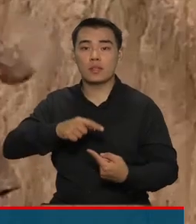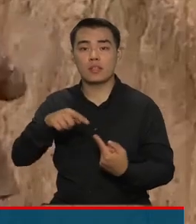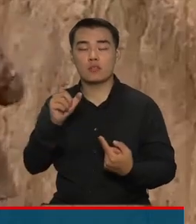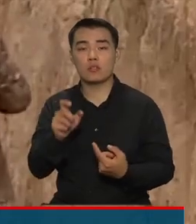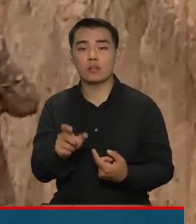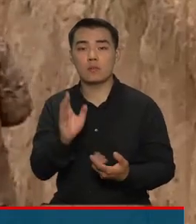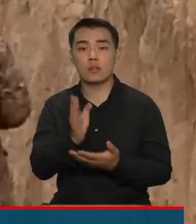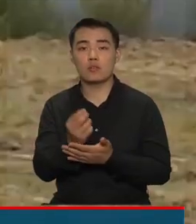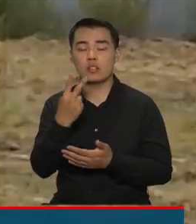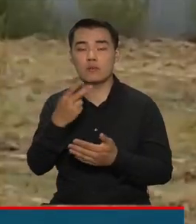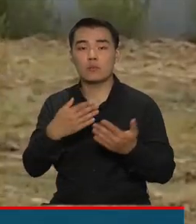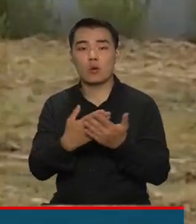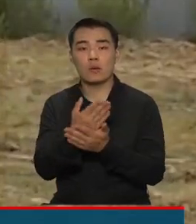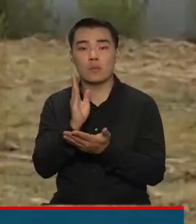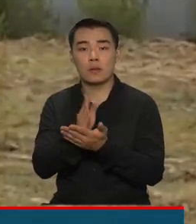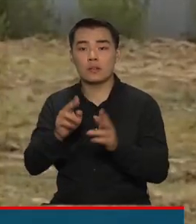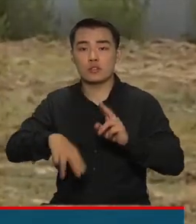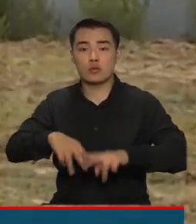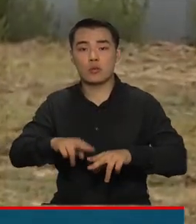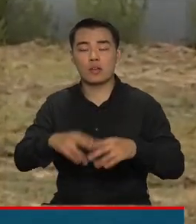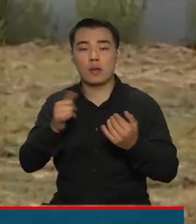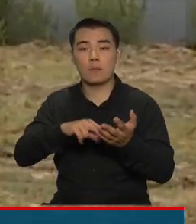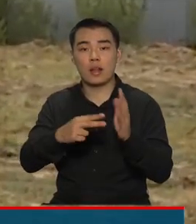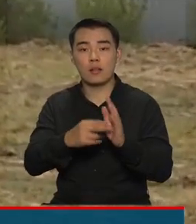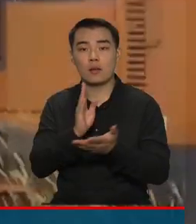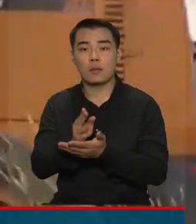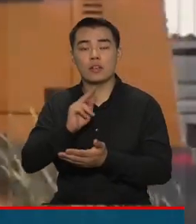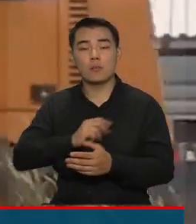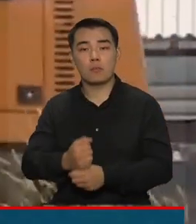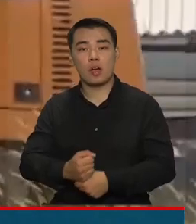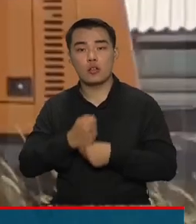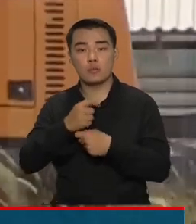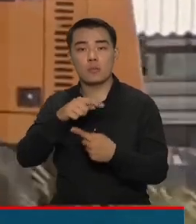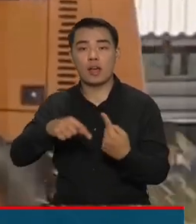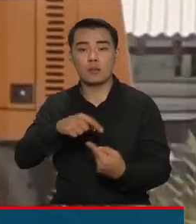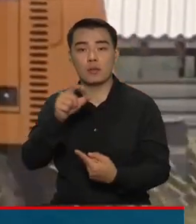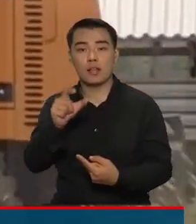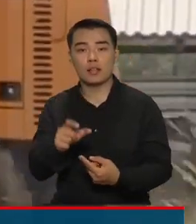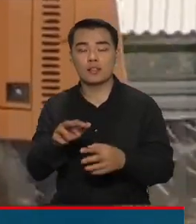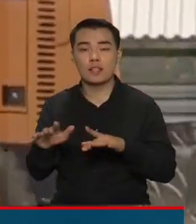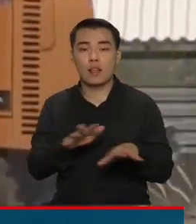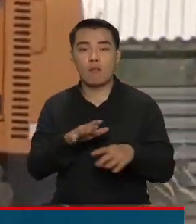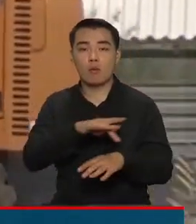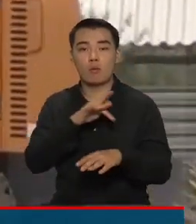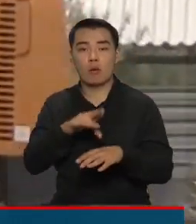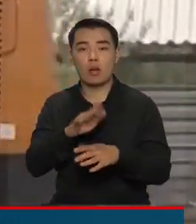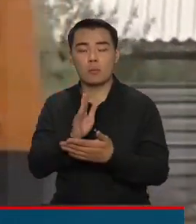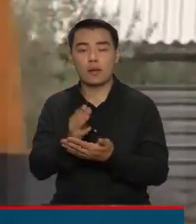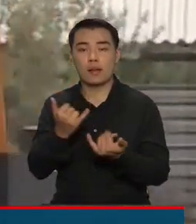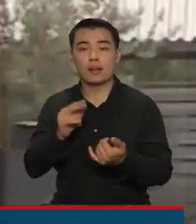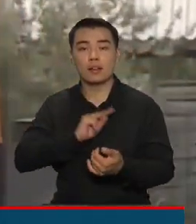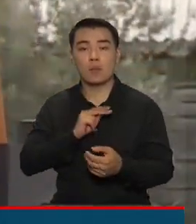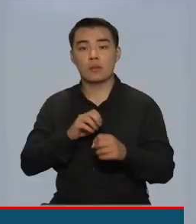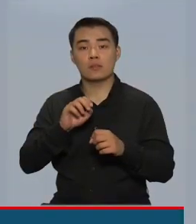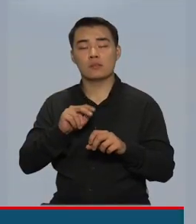еще 2 промышленные. При этом реализуется местная программа по поддержке предпринимателей «Деловой город». На ее реализацию в